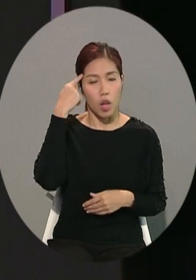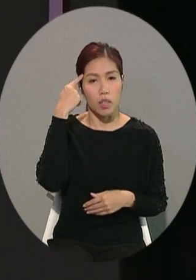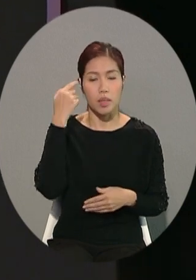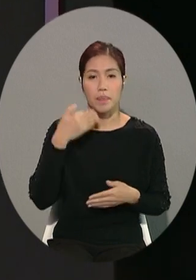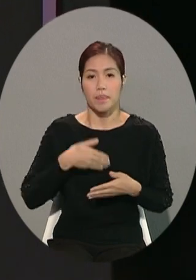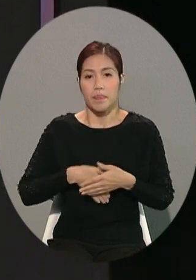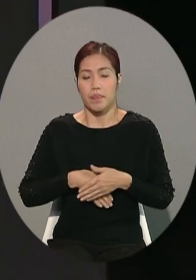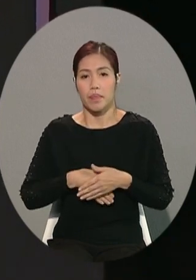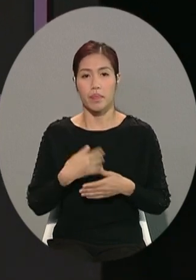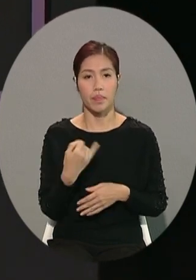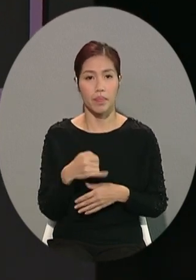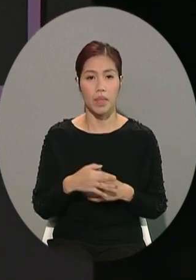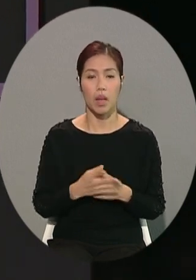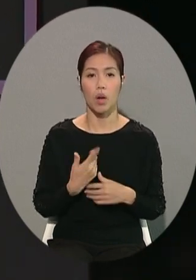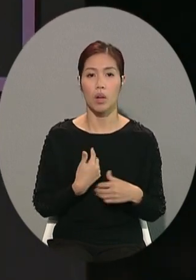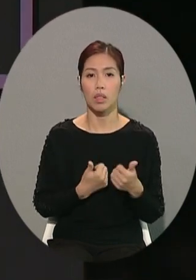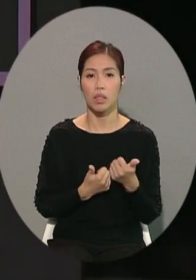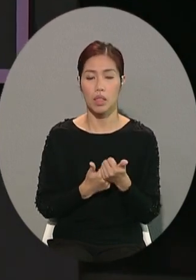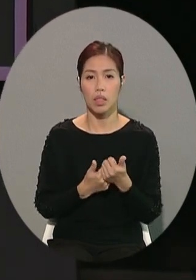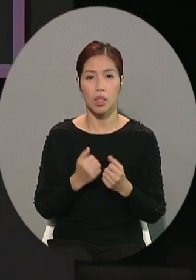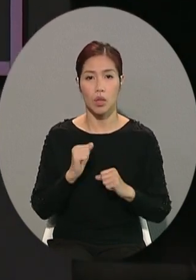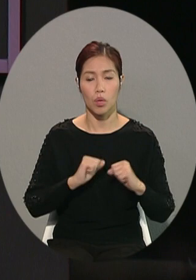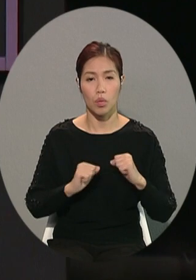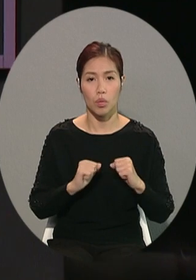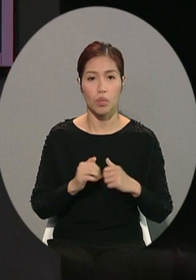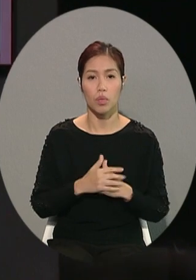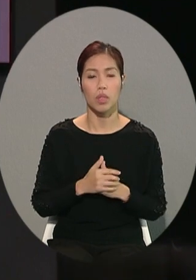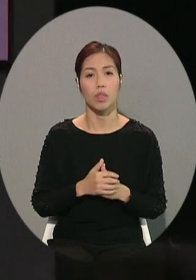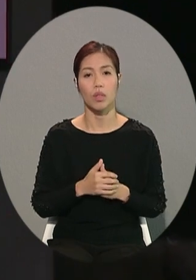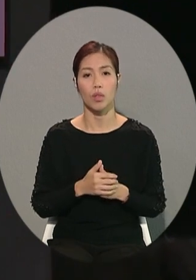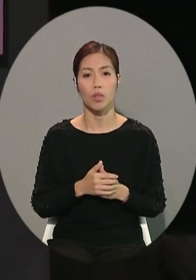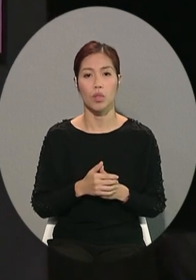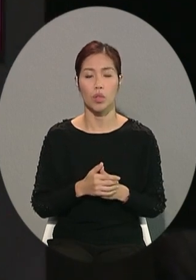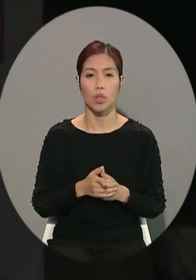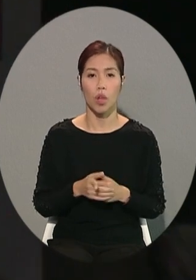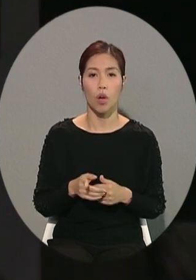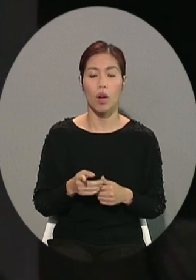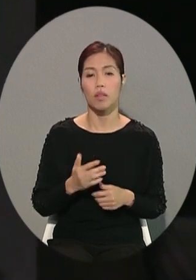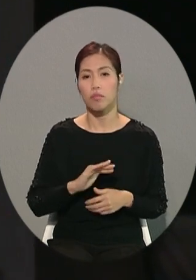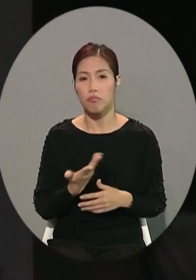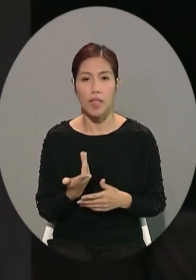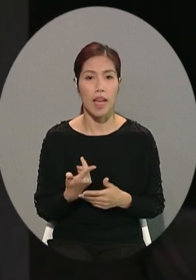出我支持運動，但不要阻礙我們賺食。為了我們家，